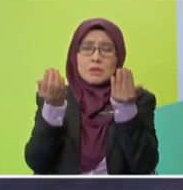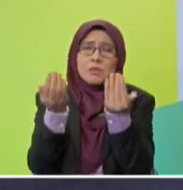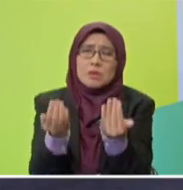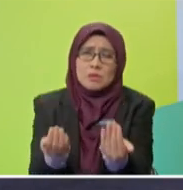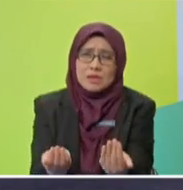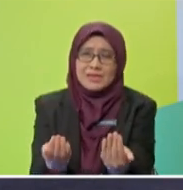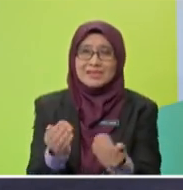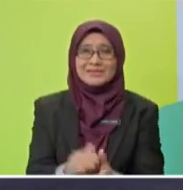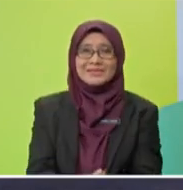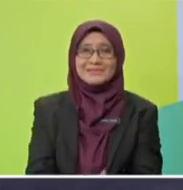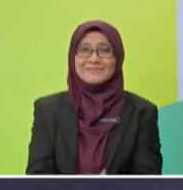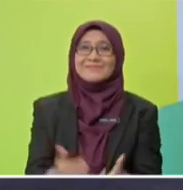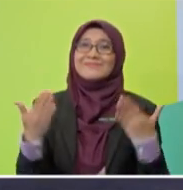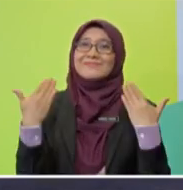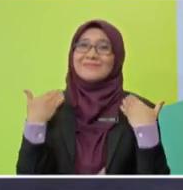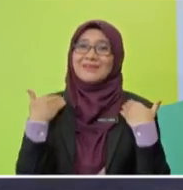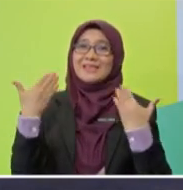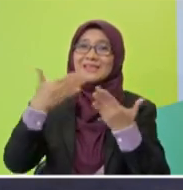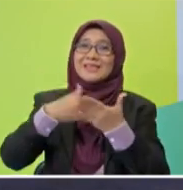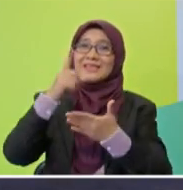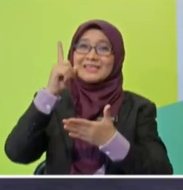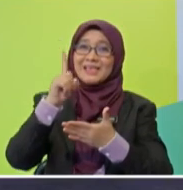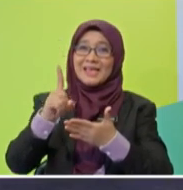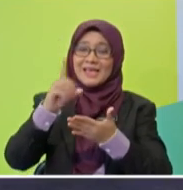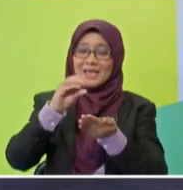hadiah sekali lagi sebiji eh